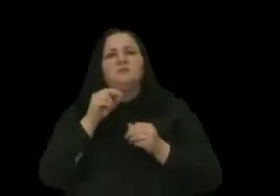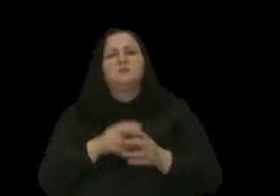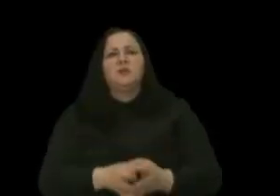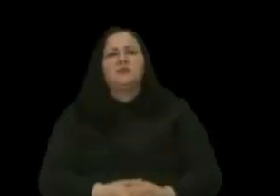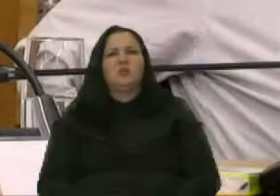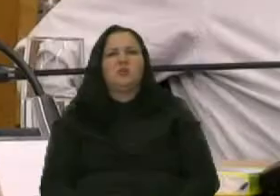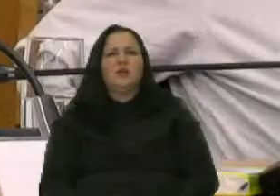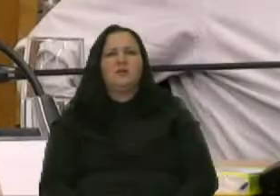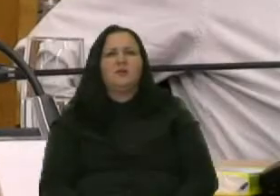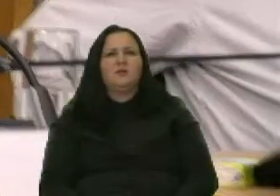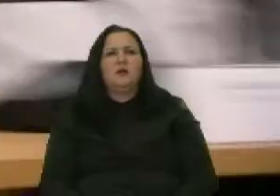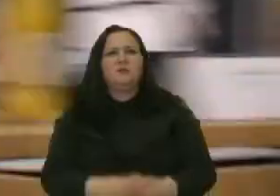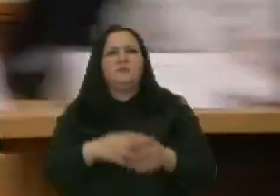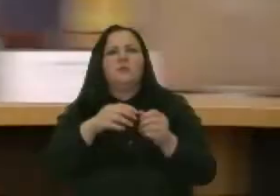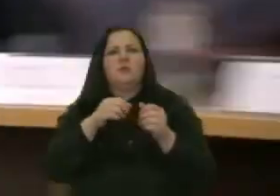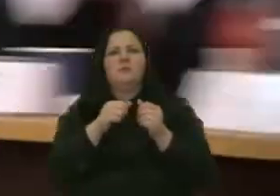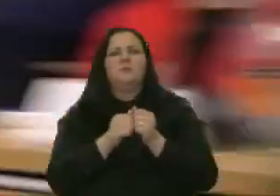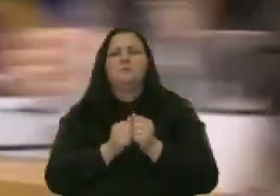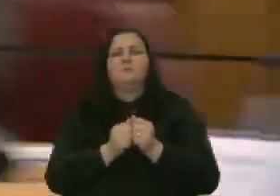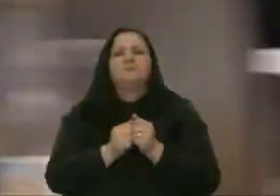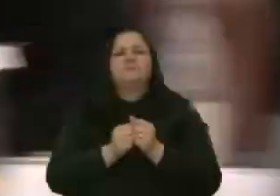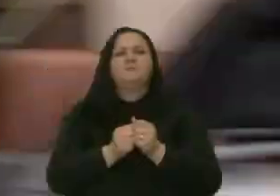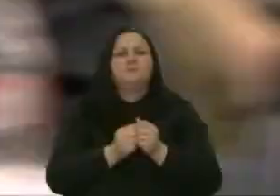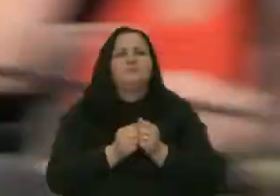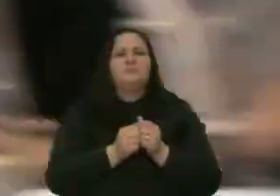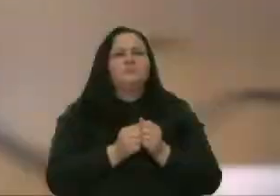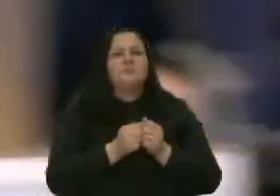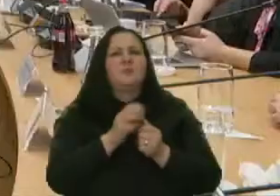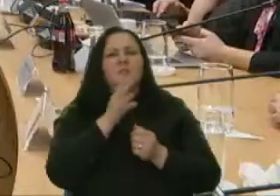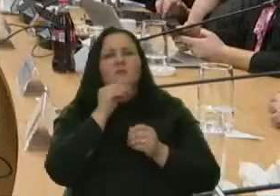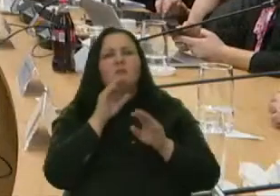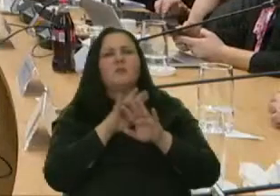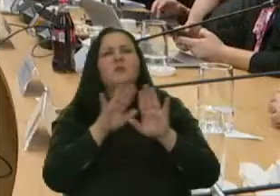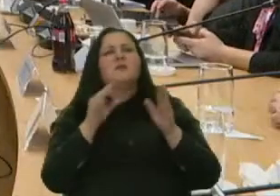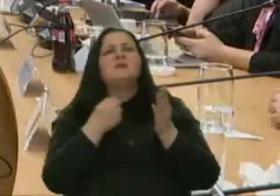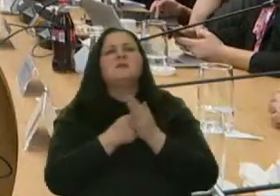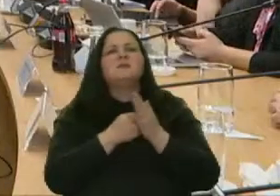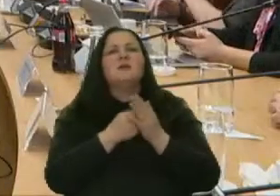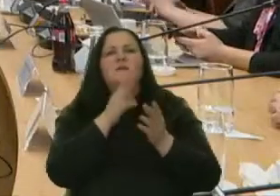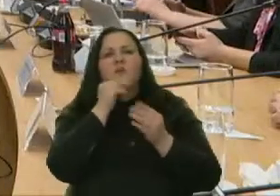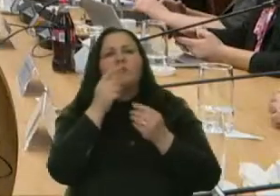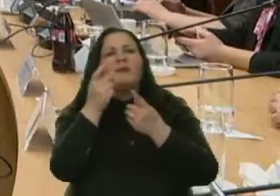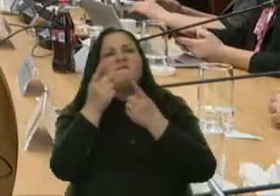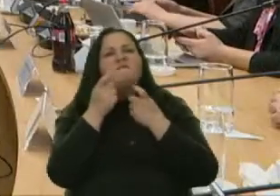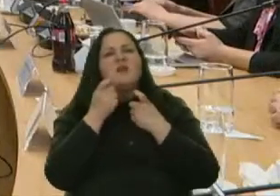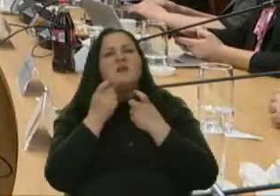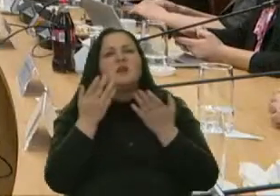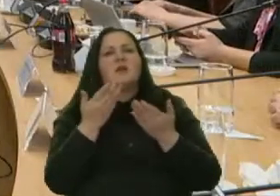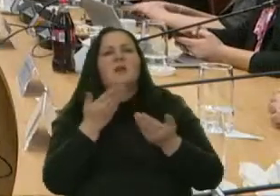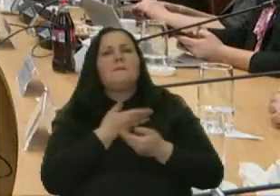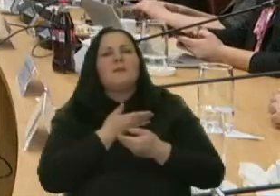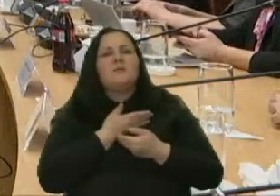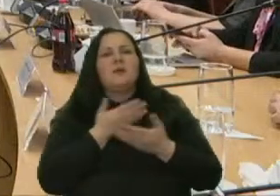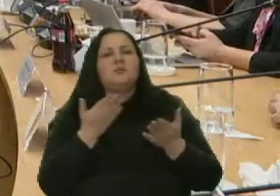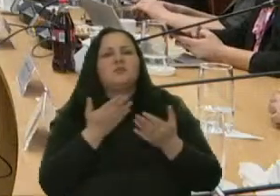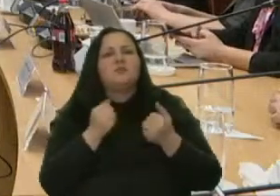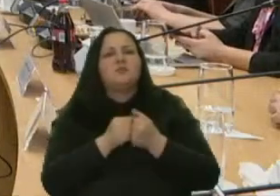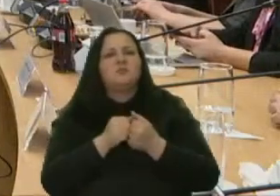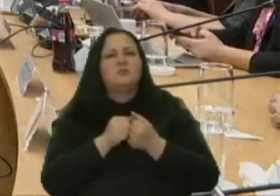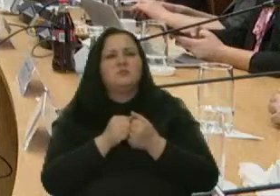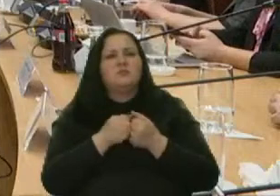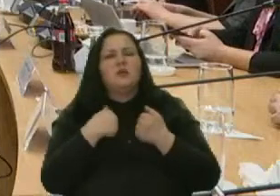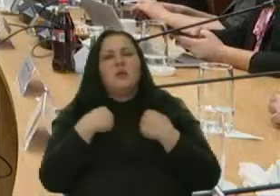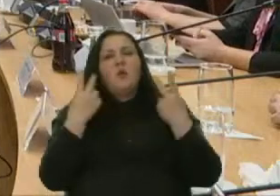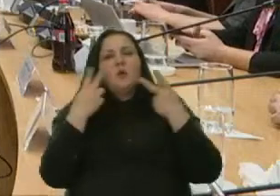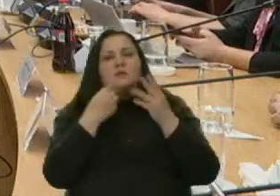Dar păi sporul i salar care a fost Stai stai Eu cam nu vorbesc în termenii strict juridici de salar vorbesc de venituri pe care omul le primește în buzunar că ăla eu prin salarii înțeleg